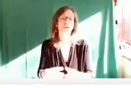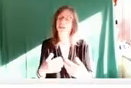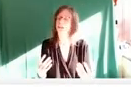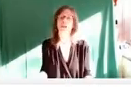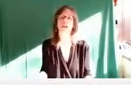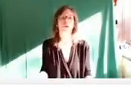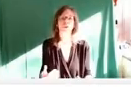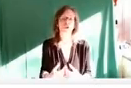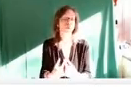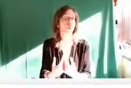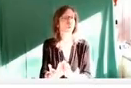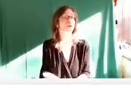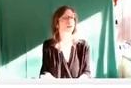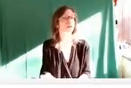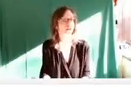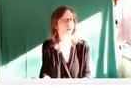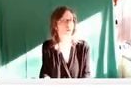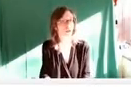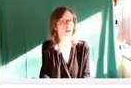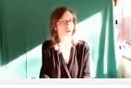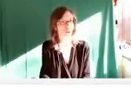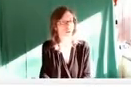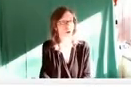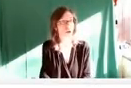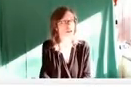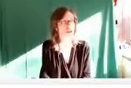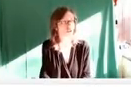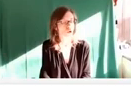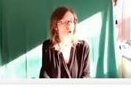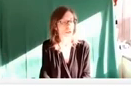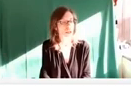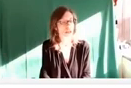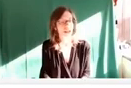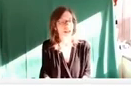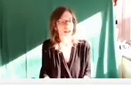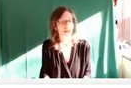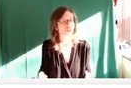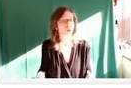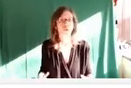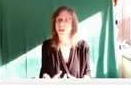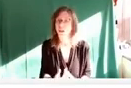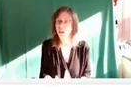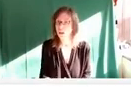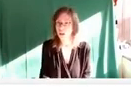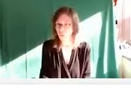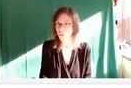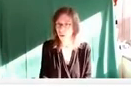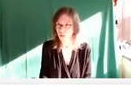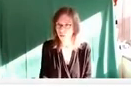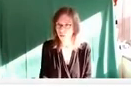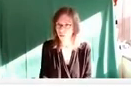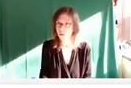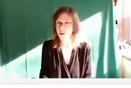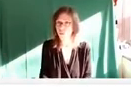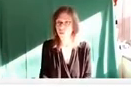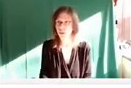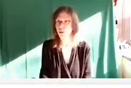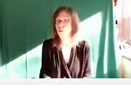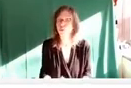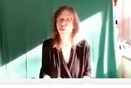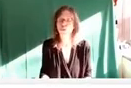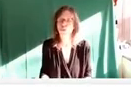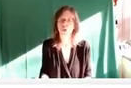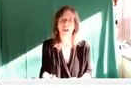des pétitions pour s'opposer à cette obligation-là en disant justement, c'est pas toutes les données qui peuvent être